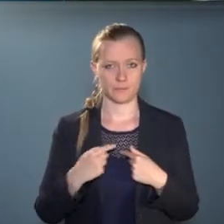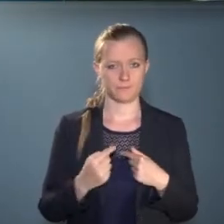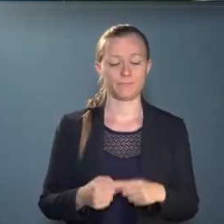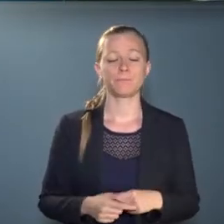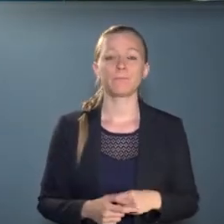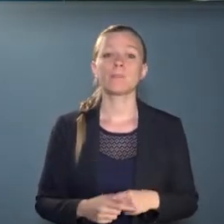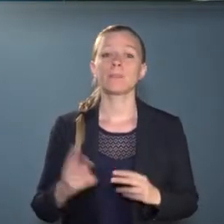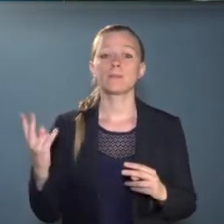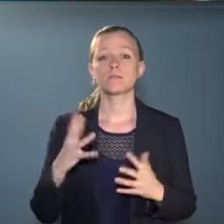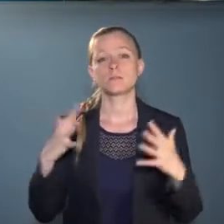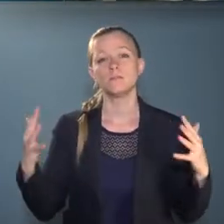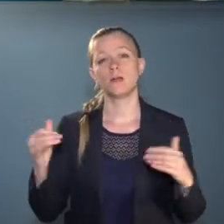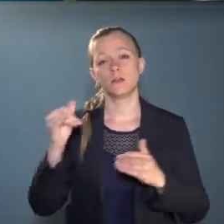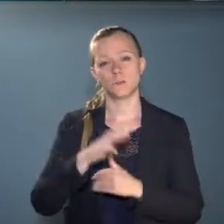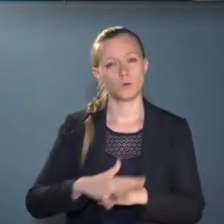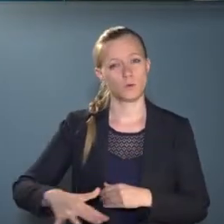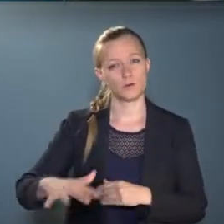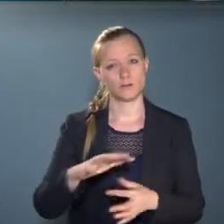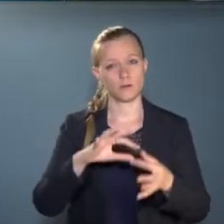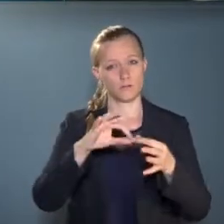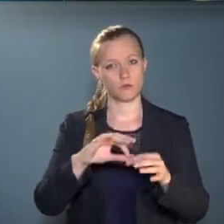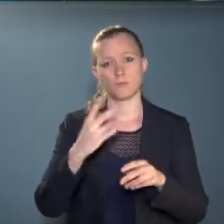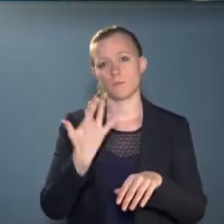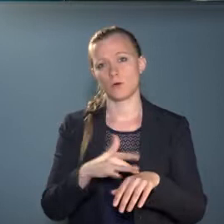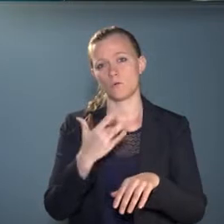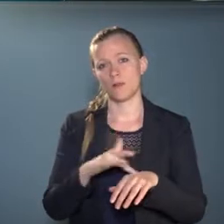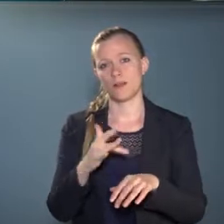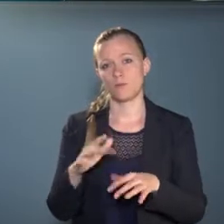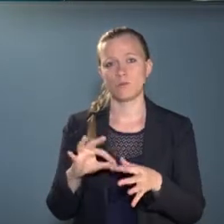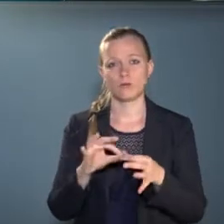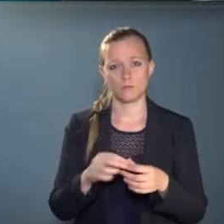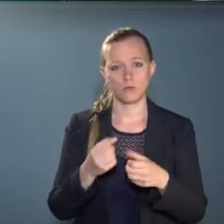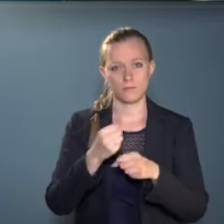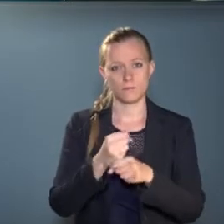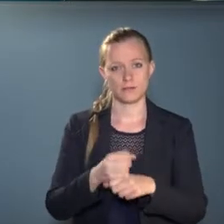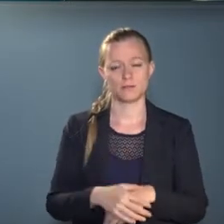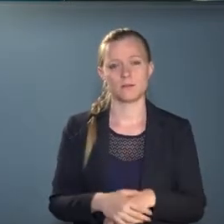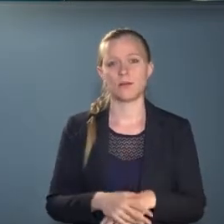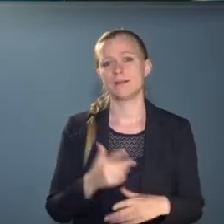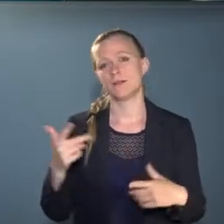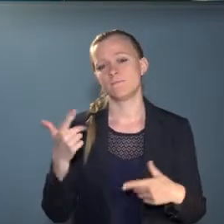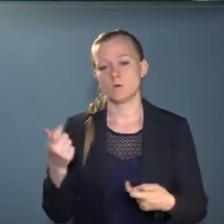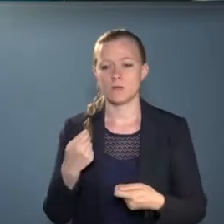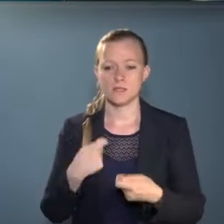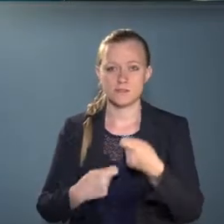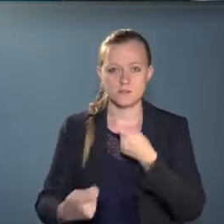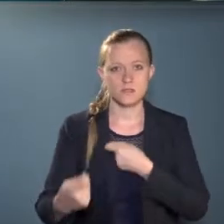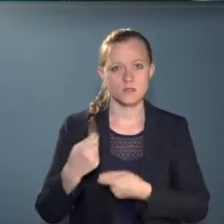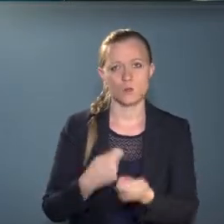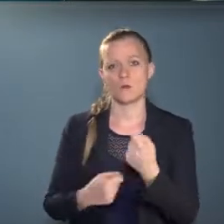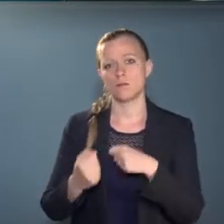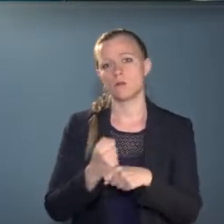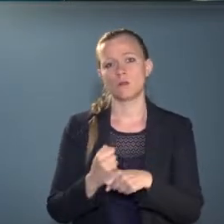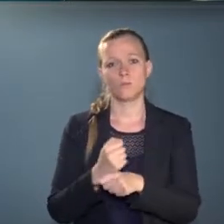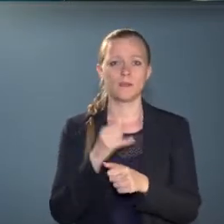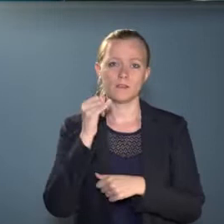Természetesen nagy repülőterek vonatkozásában is igyekszünk kapcsolatot tartani, és információt cserélni, adott esetben